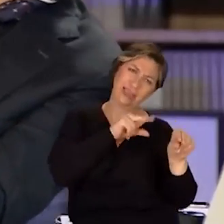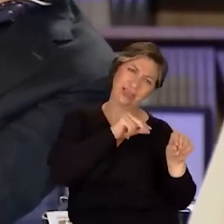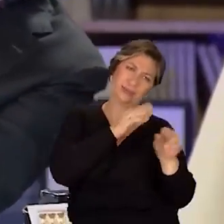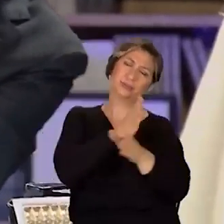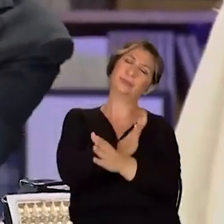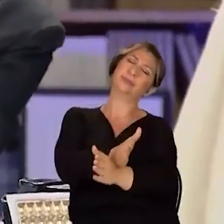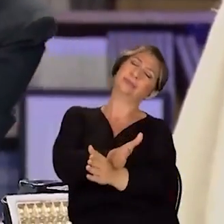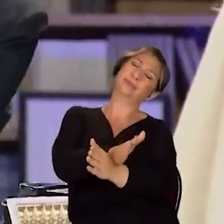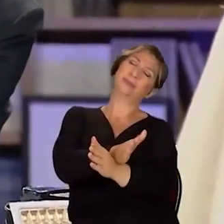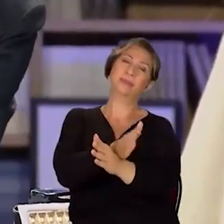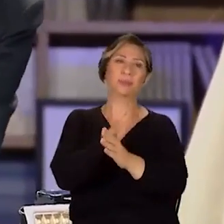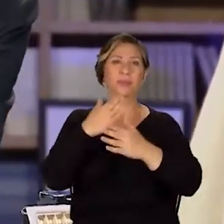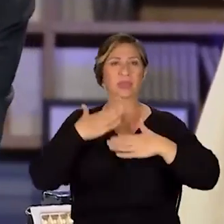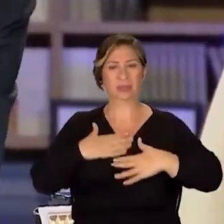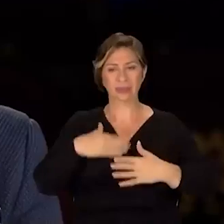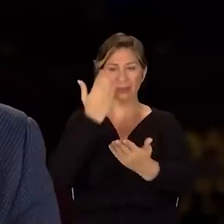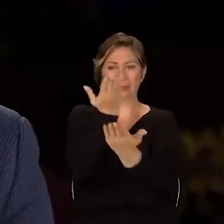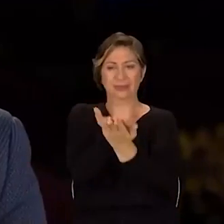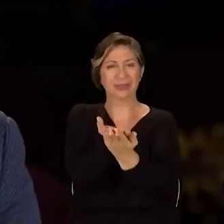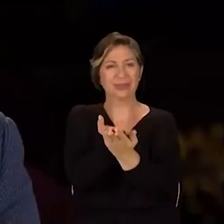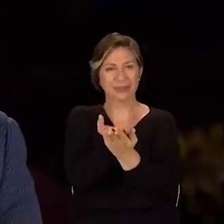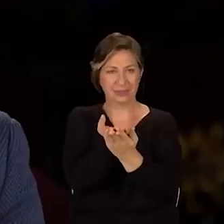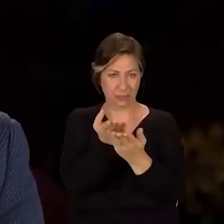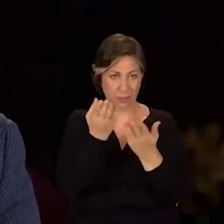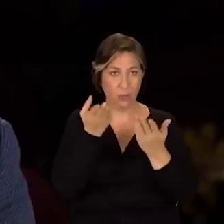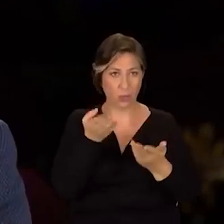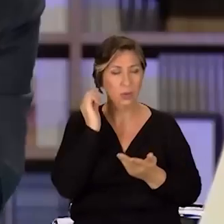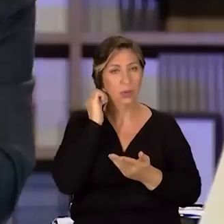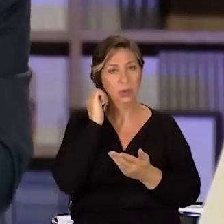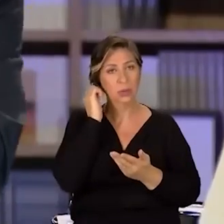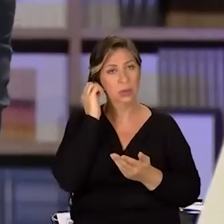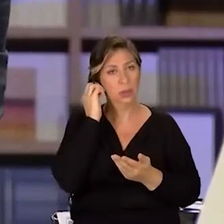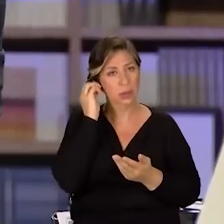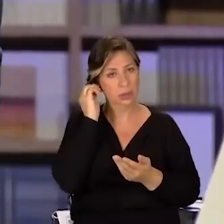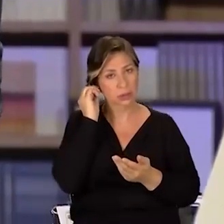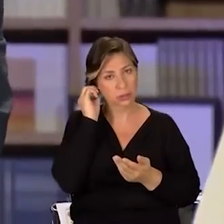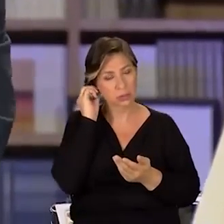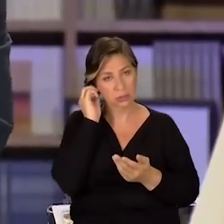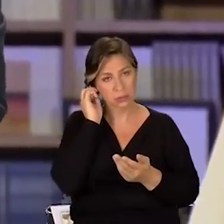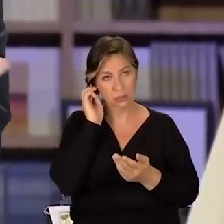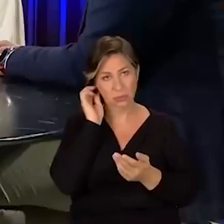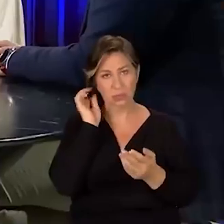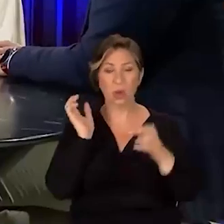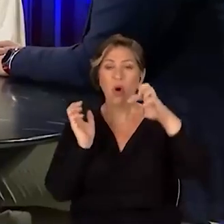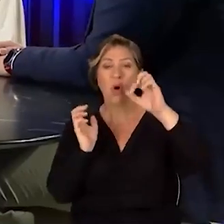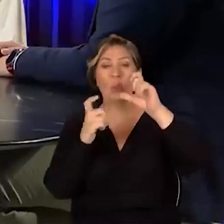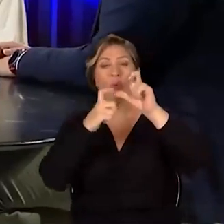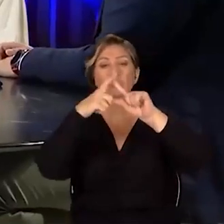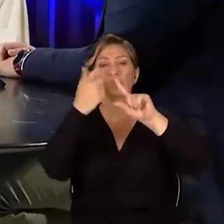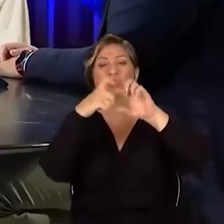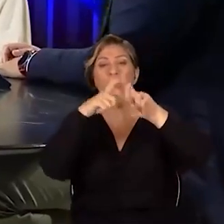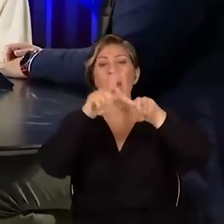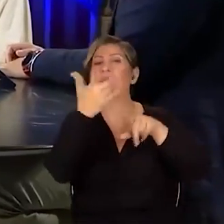yatağa. Postüral, yani bedeninizi bir yere yaslamanız lazım. Evet. Ama onun için bunu söylüyorum. Ya postüral yaslanma